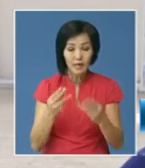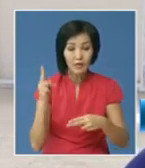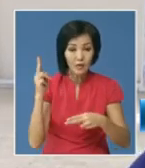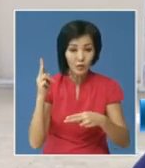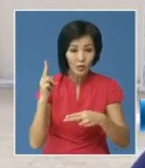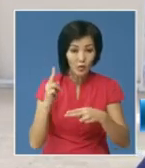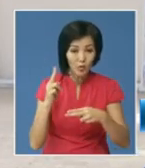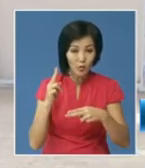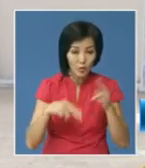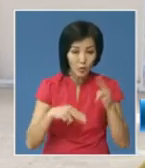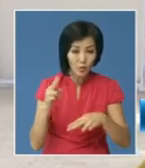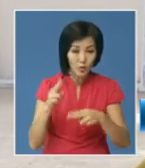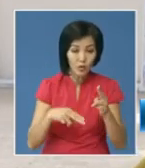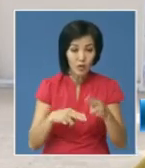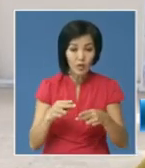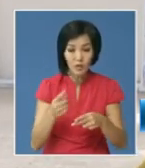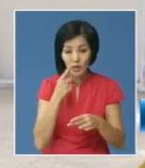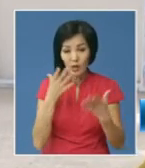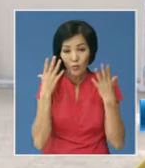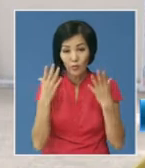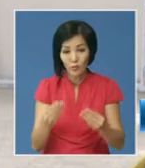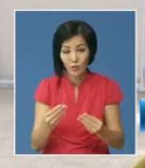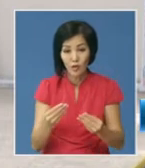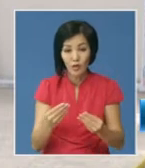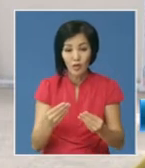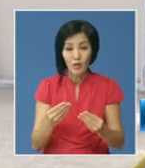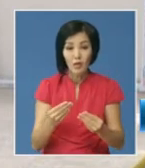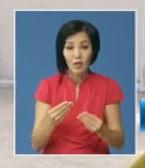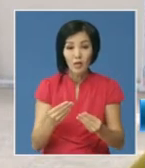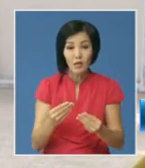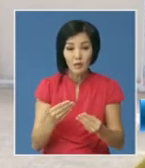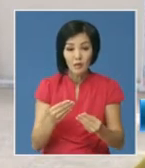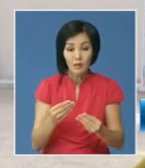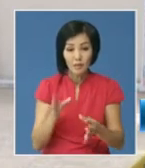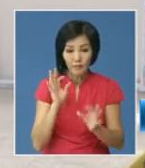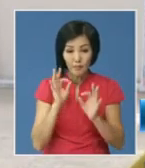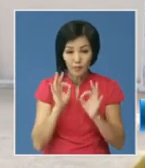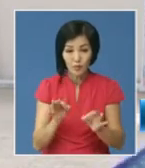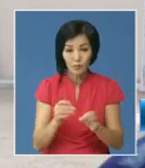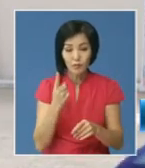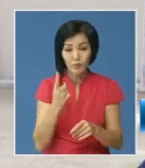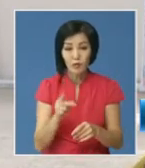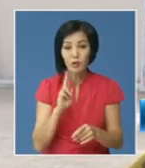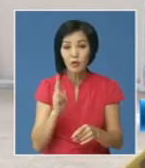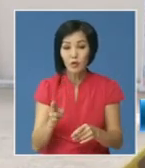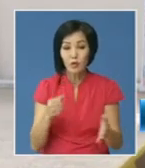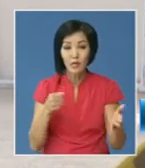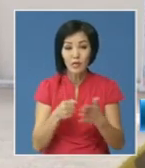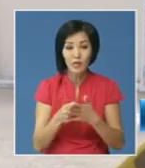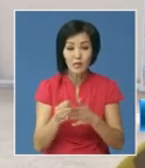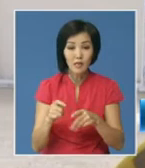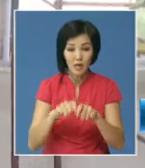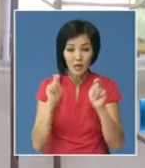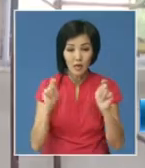құрылысшылар, соның бәрін осы таяу күндерде еңсереміз, және бірінші 42-ке бәрін дайын етеміз деп